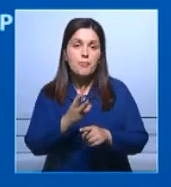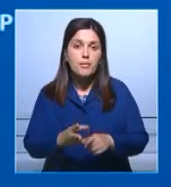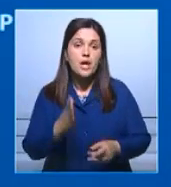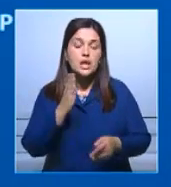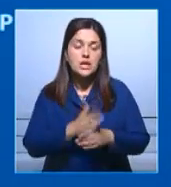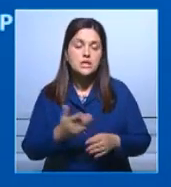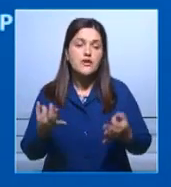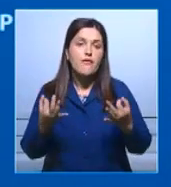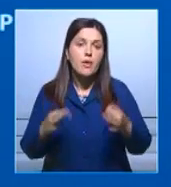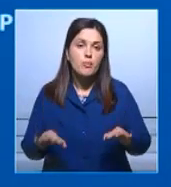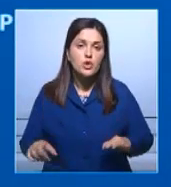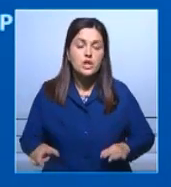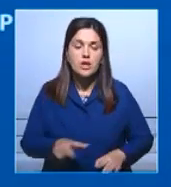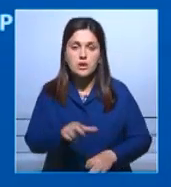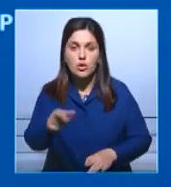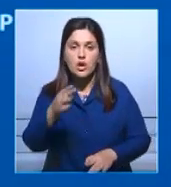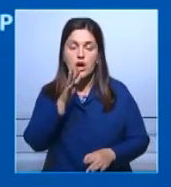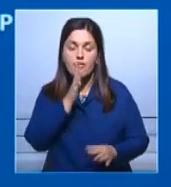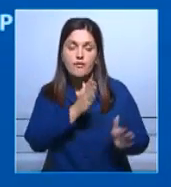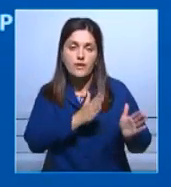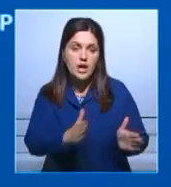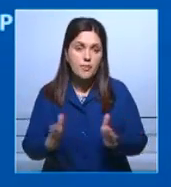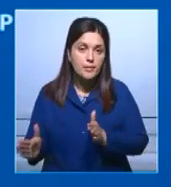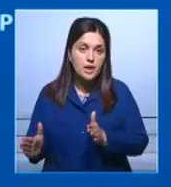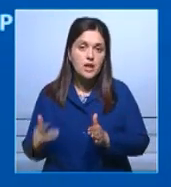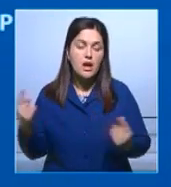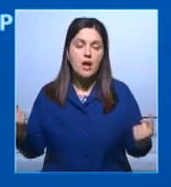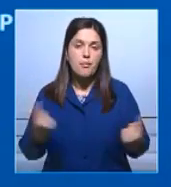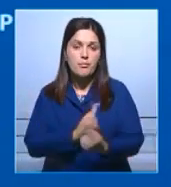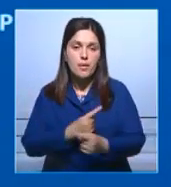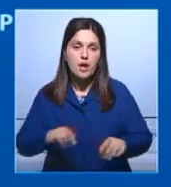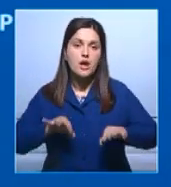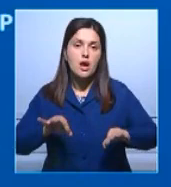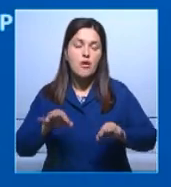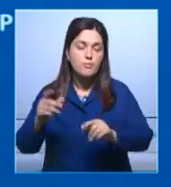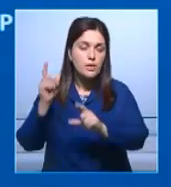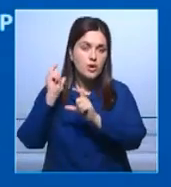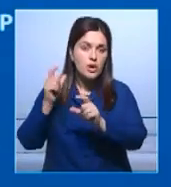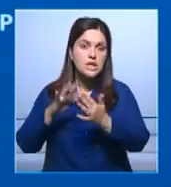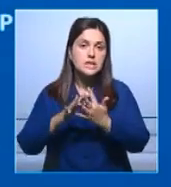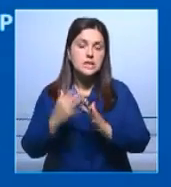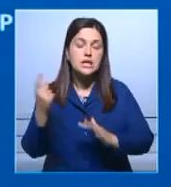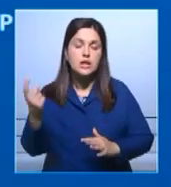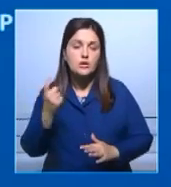«зеленый коридор» для своевременного и беспрепятственного прохождения автоколонн